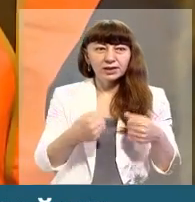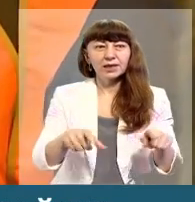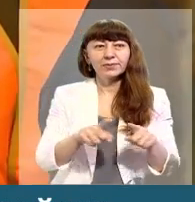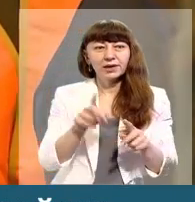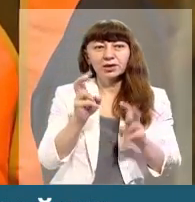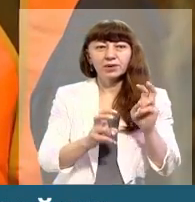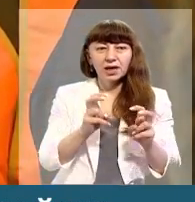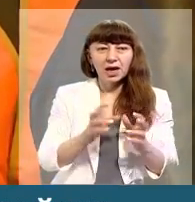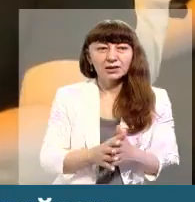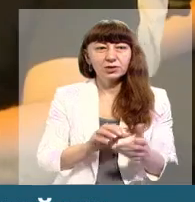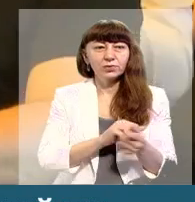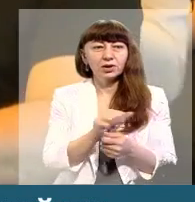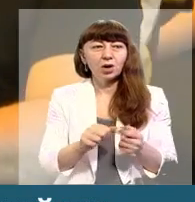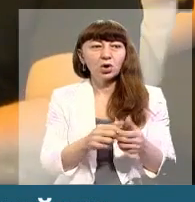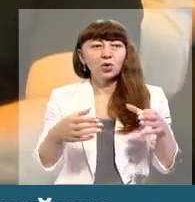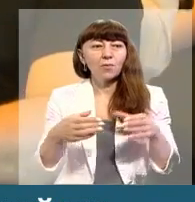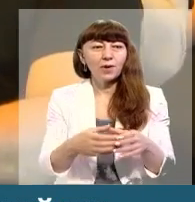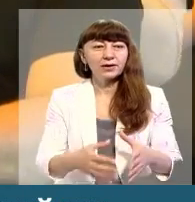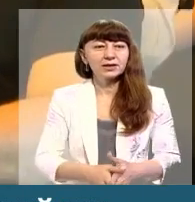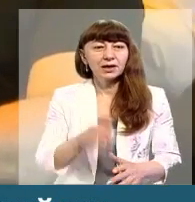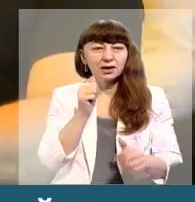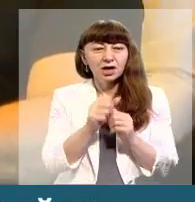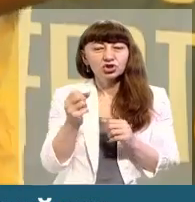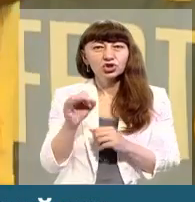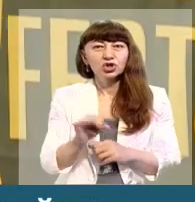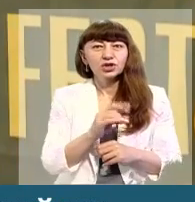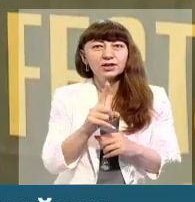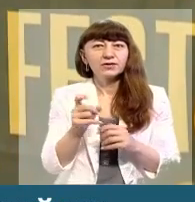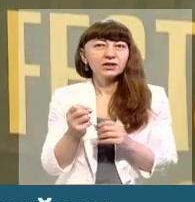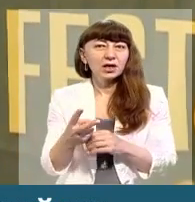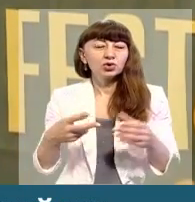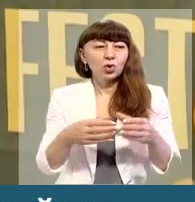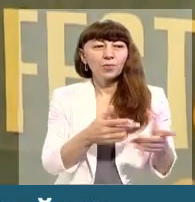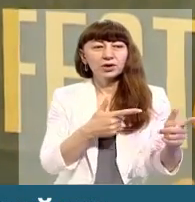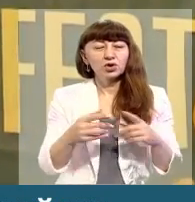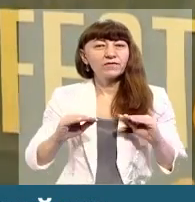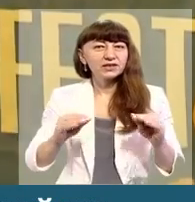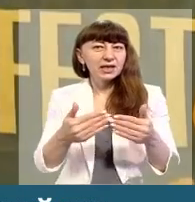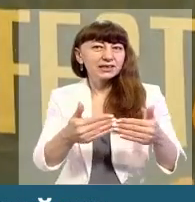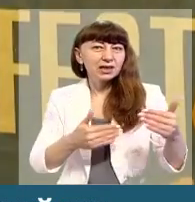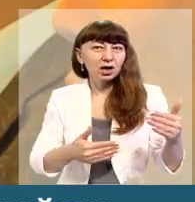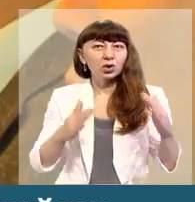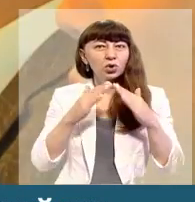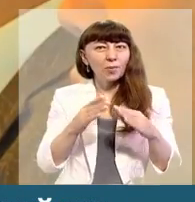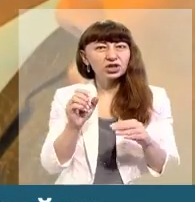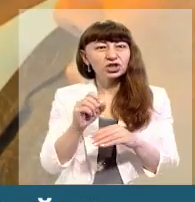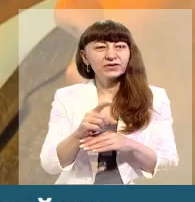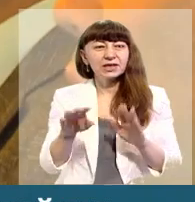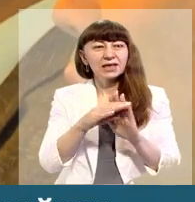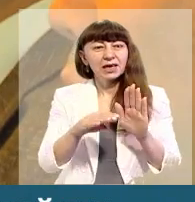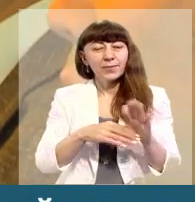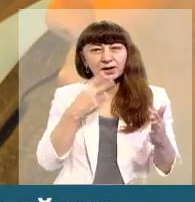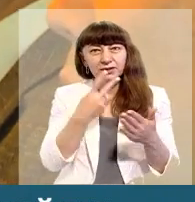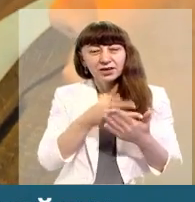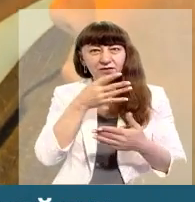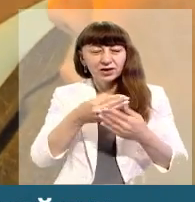также производящих и перерабатывающих компаний. Каждая из 12 команд готовилась на фестиваль заранее. В рамках домашнего задания они показали